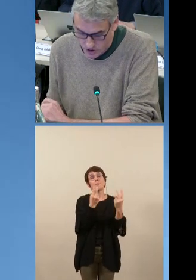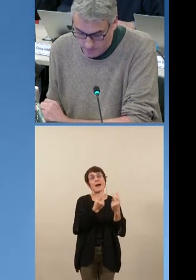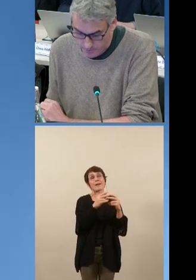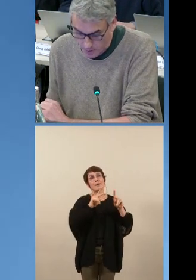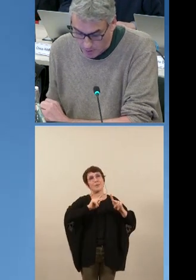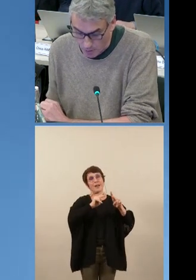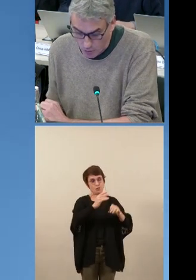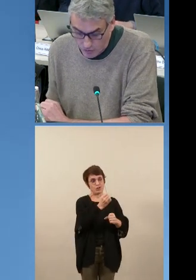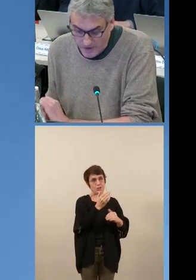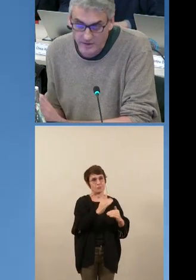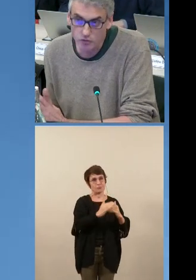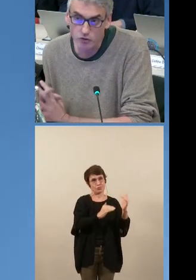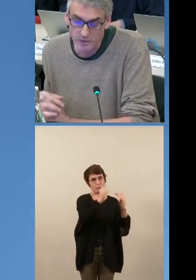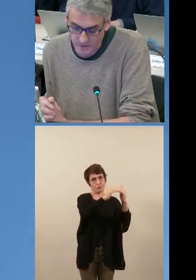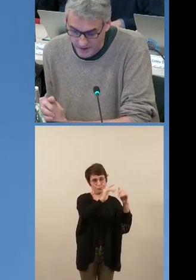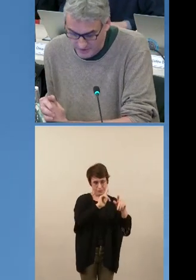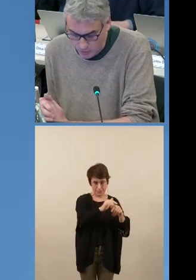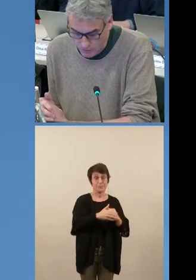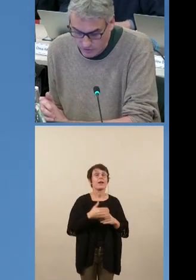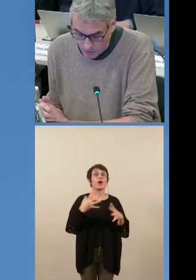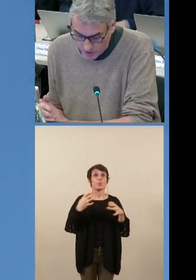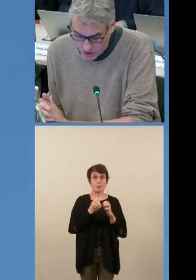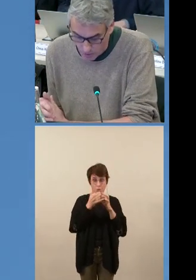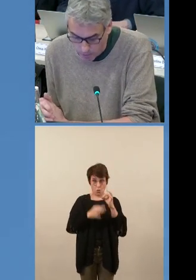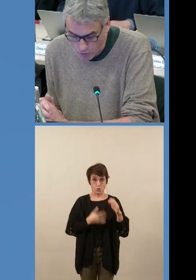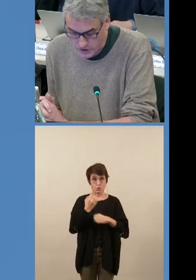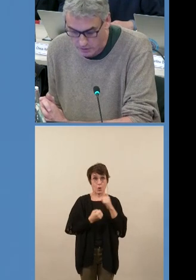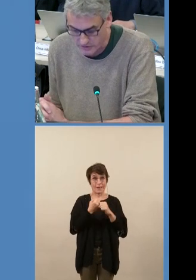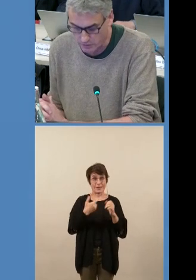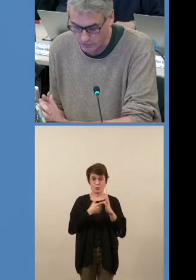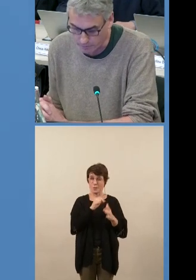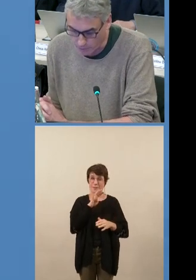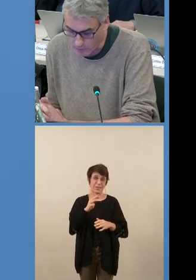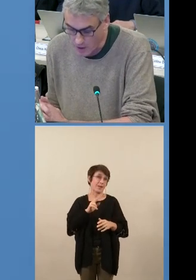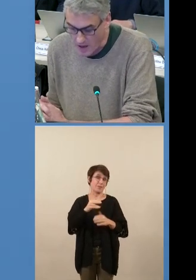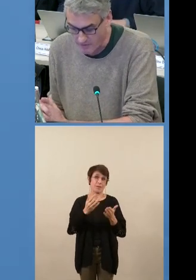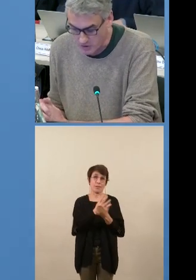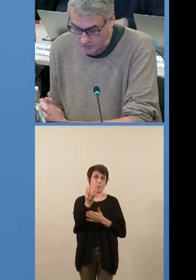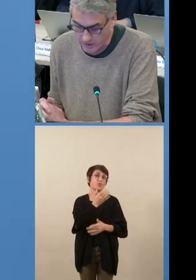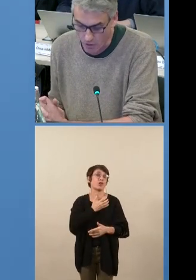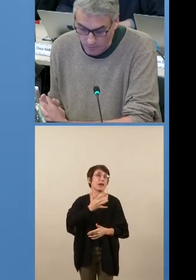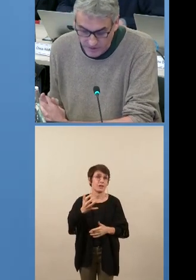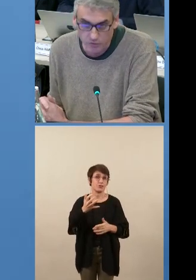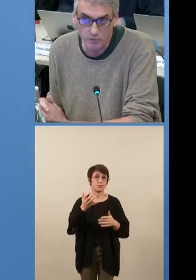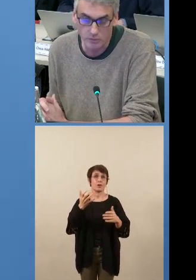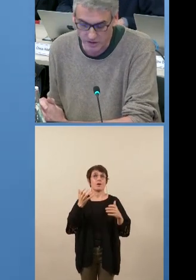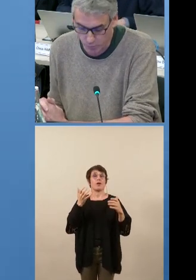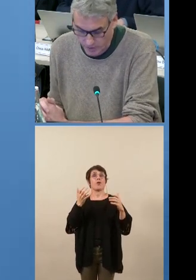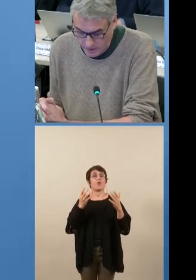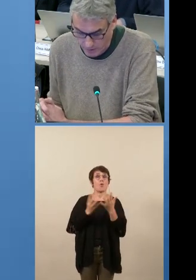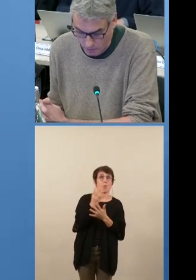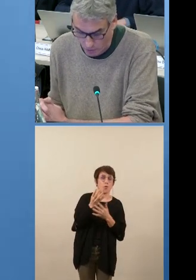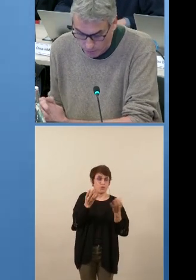engagés en conclusion l'année 2024 s'annonce riche en projet au sein de ce pôle avec des chantiers ambitieux